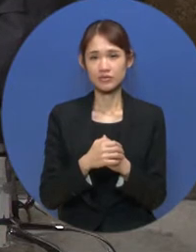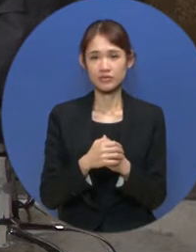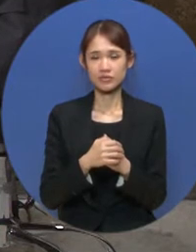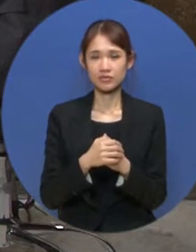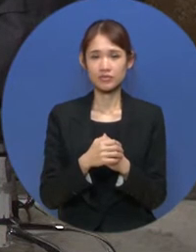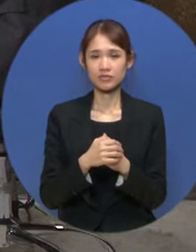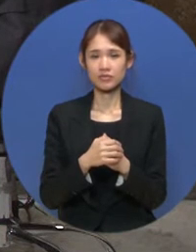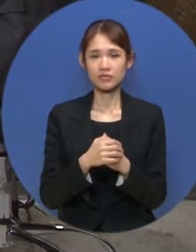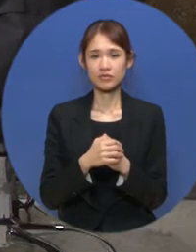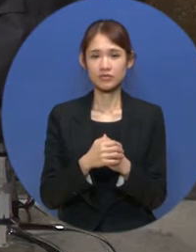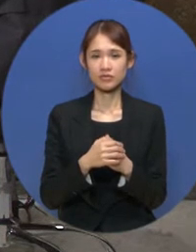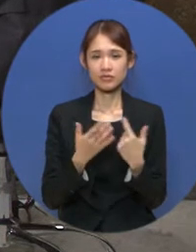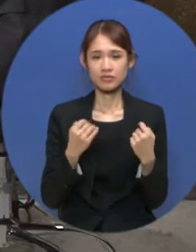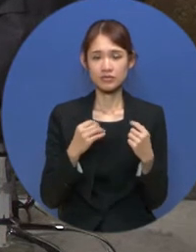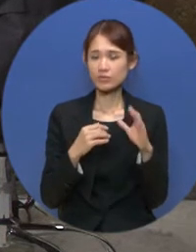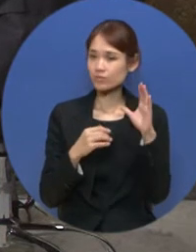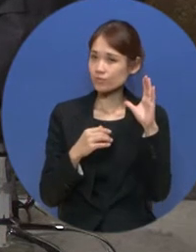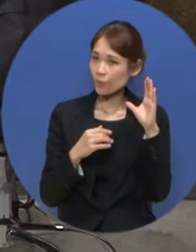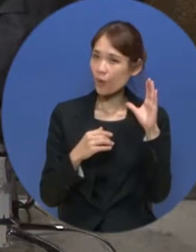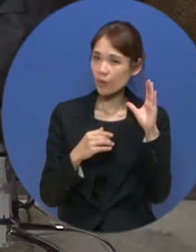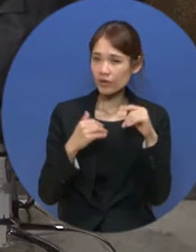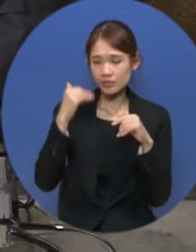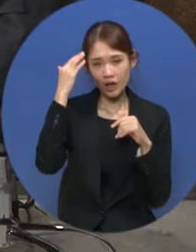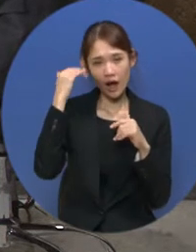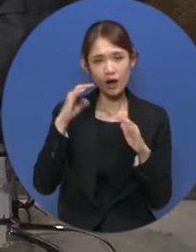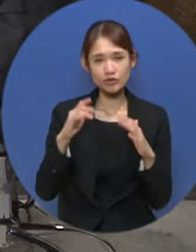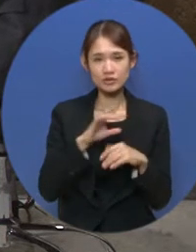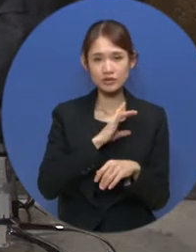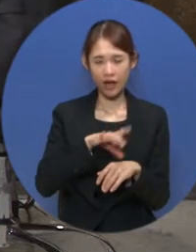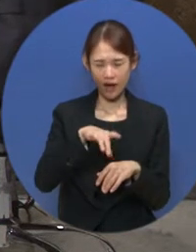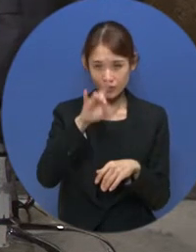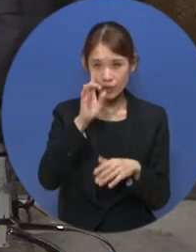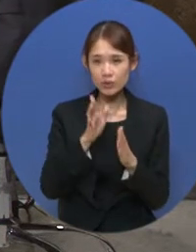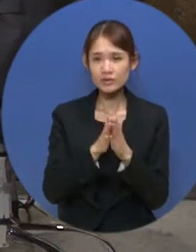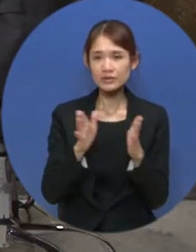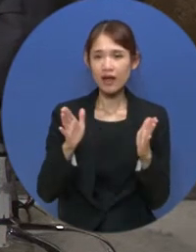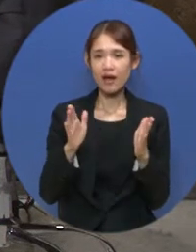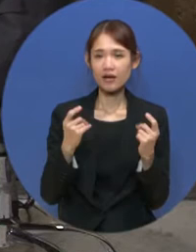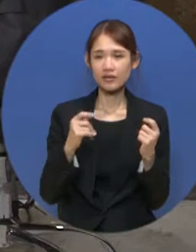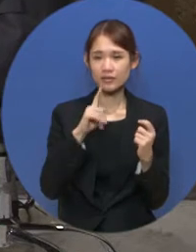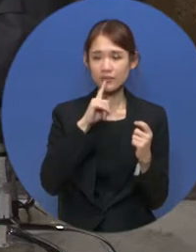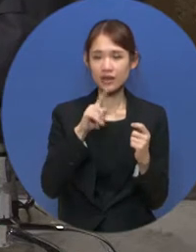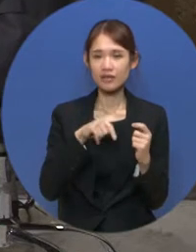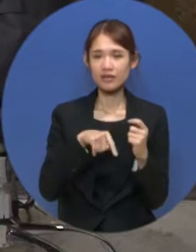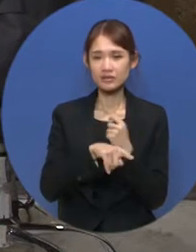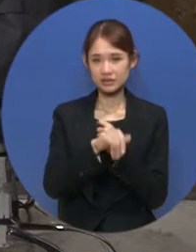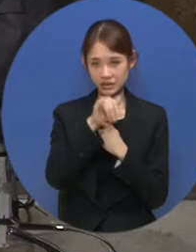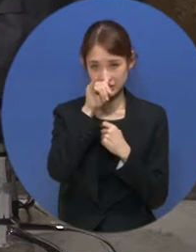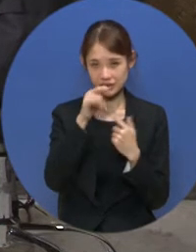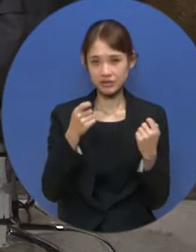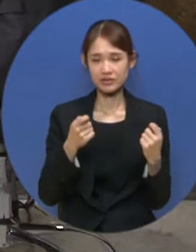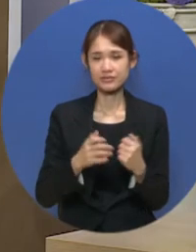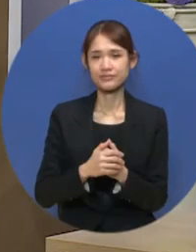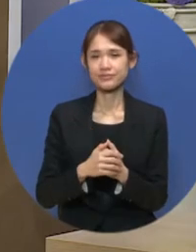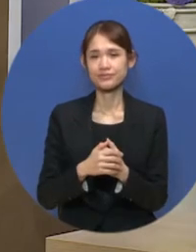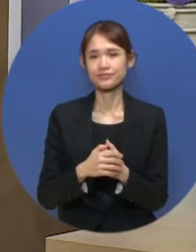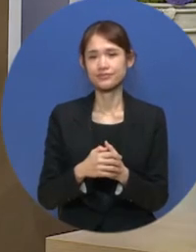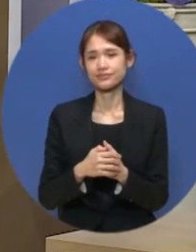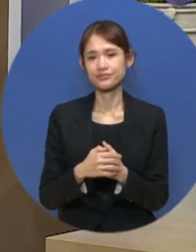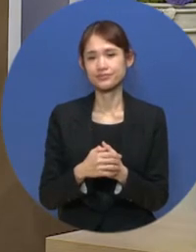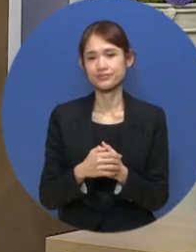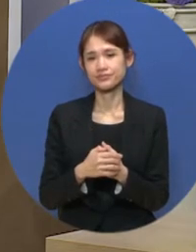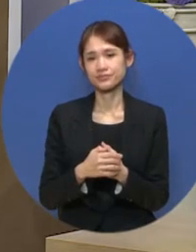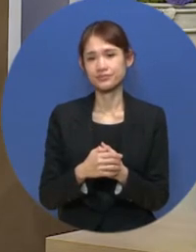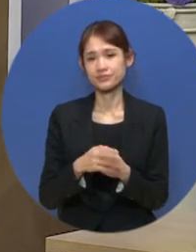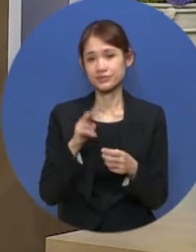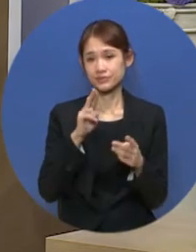아, 네. 그러니까 저도 들으면서 이제 한국에서는 또 최초의 시도라는 점에서 또 아주 큰 의의가 있다고 생각이 드는데, 그럼 이제